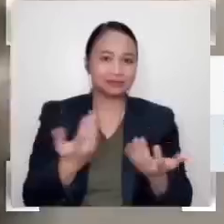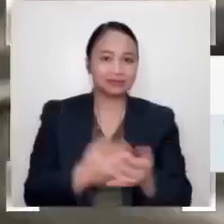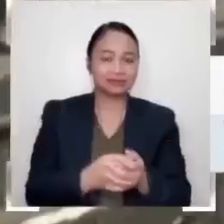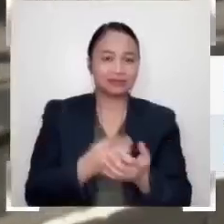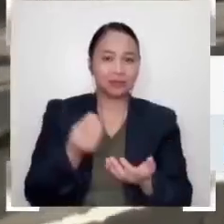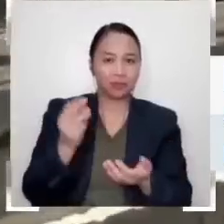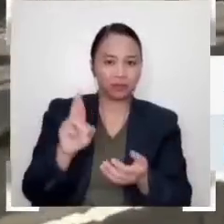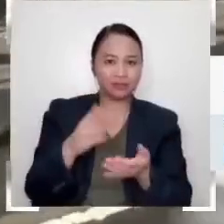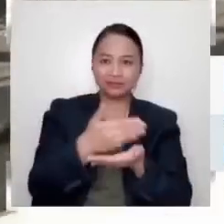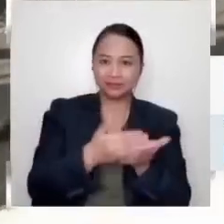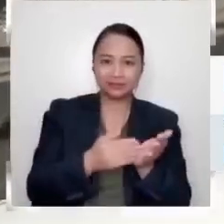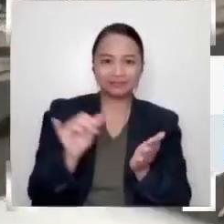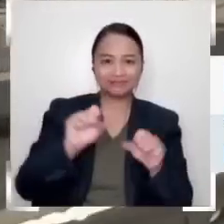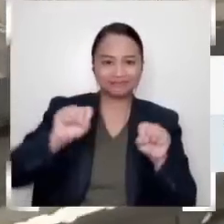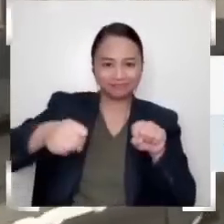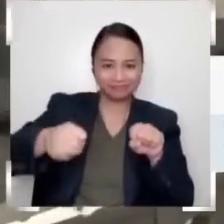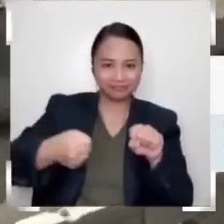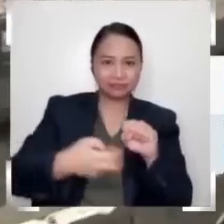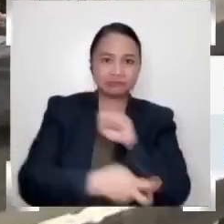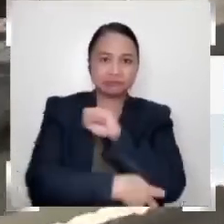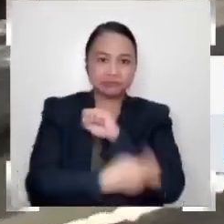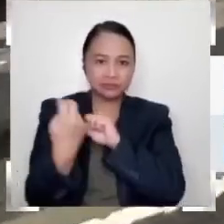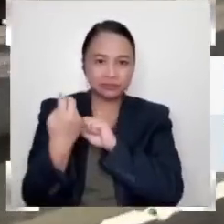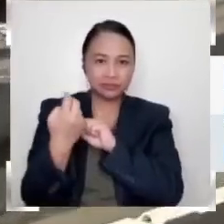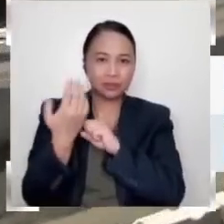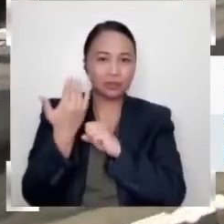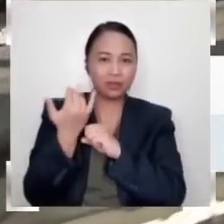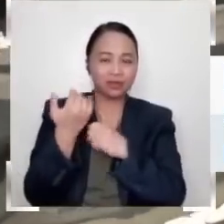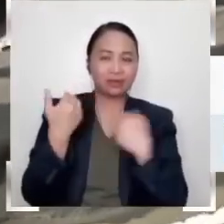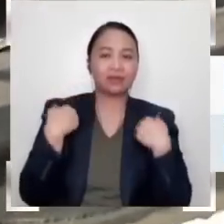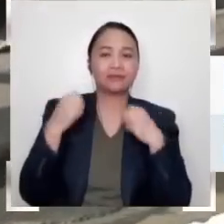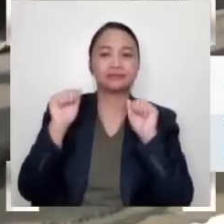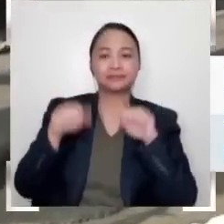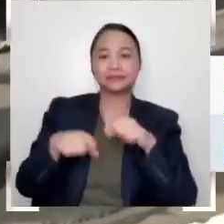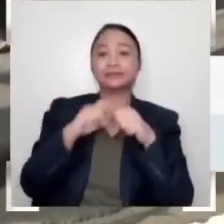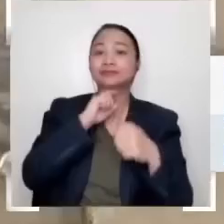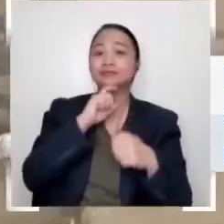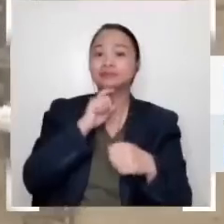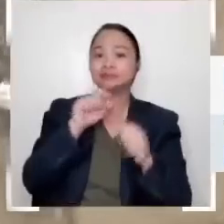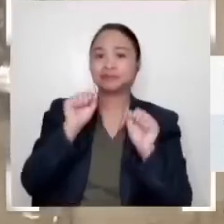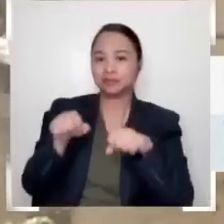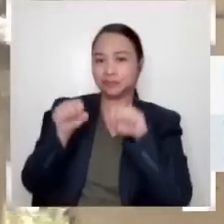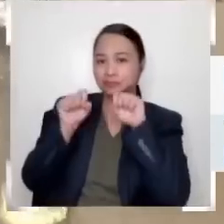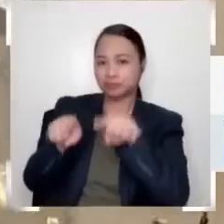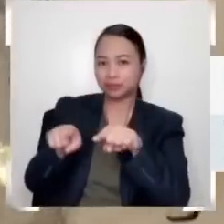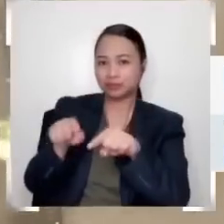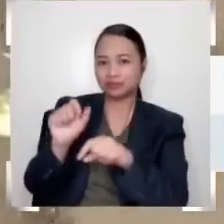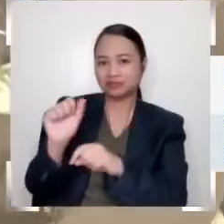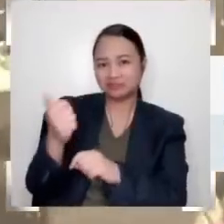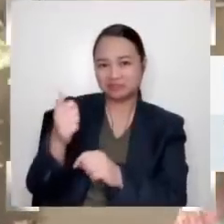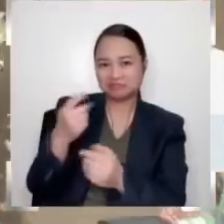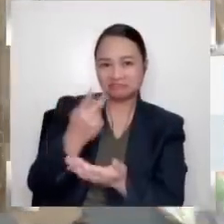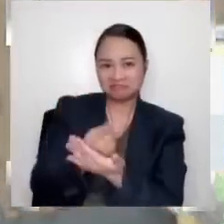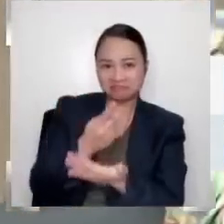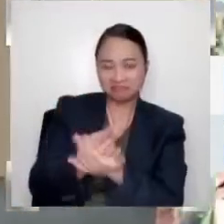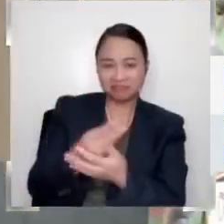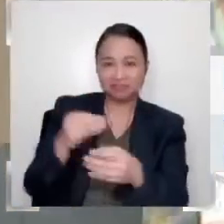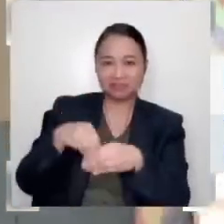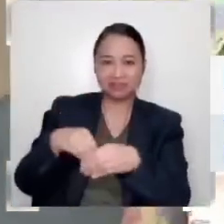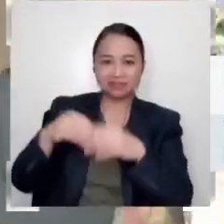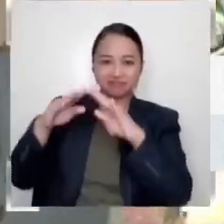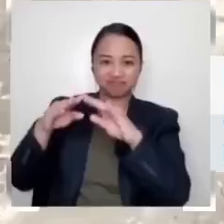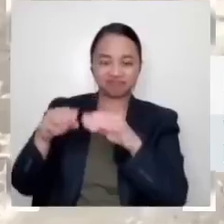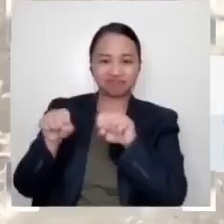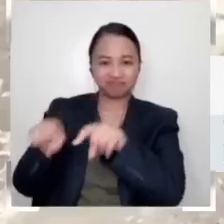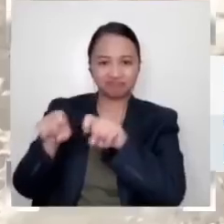po. Naibibenta raw ito ng 10 piso kada kilo sa mga junk shop. Binabantay naman daw ng mga barangay ang